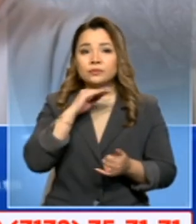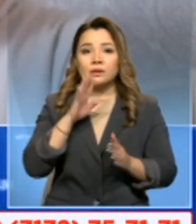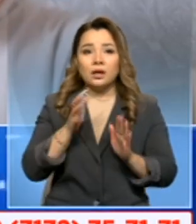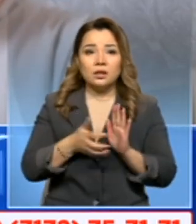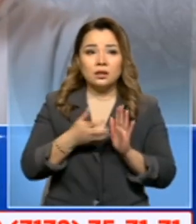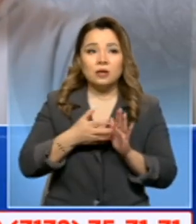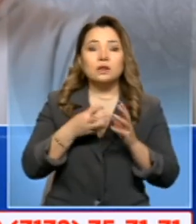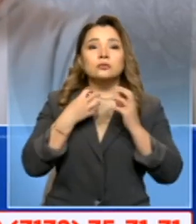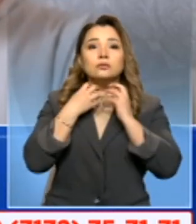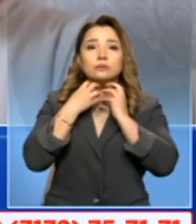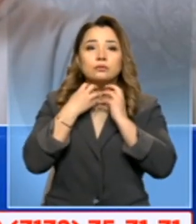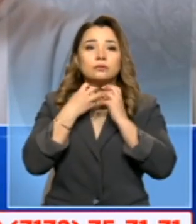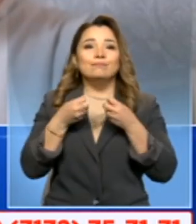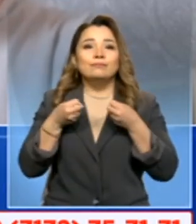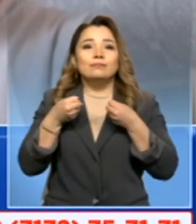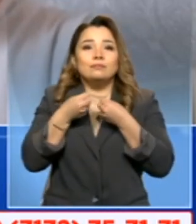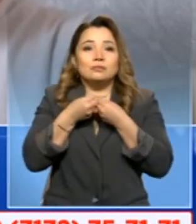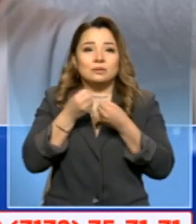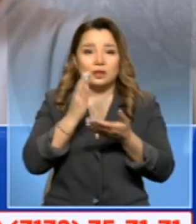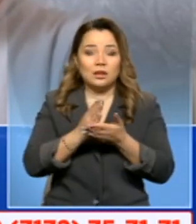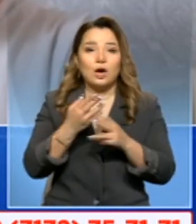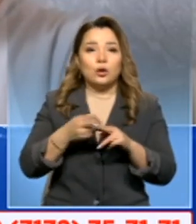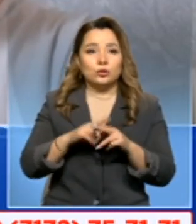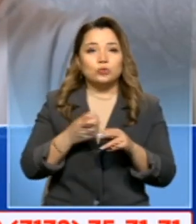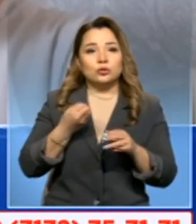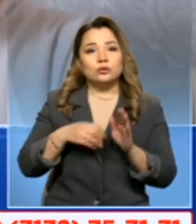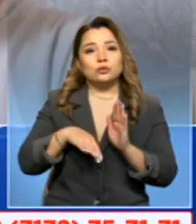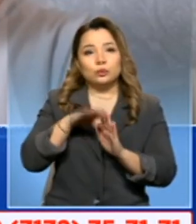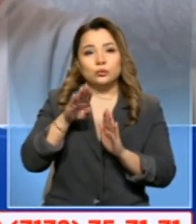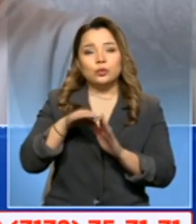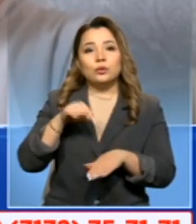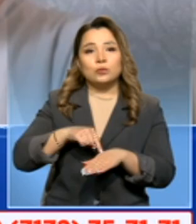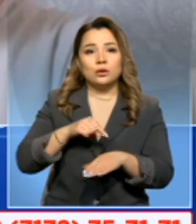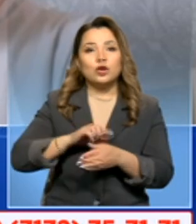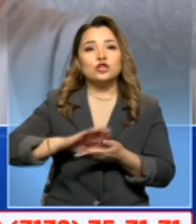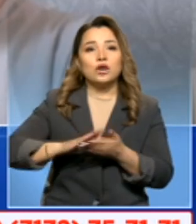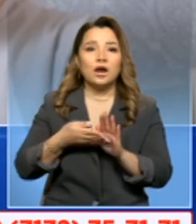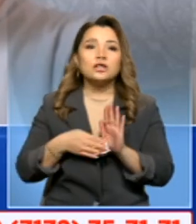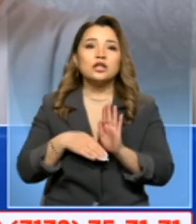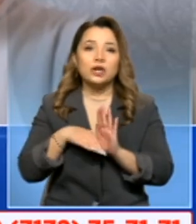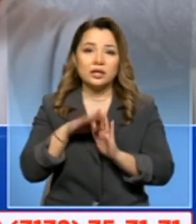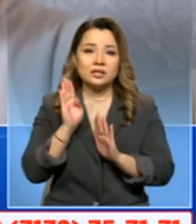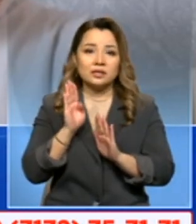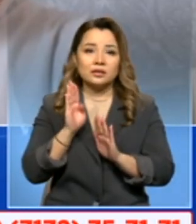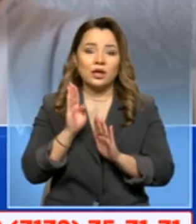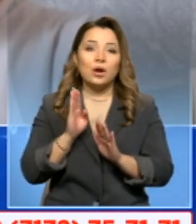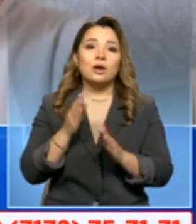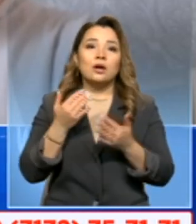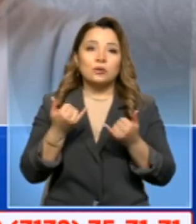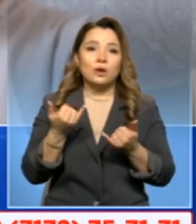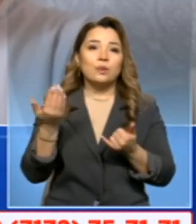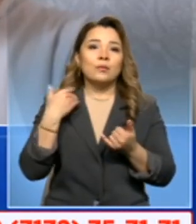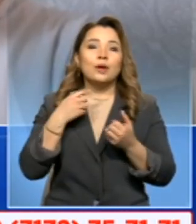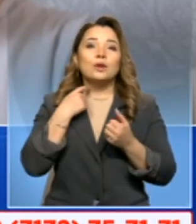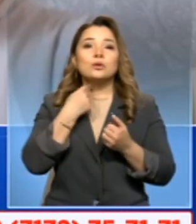Өйткені түйінің сынып тұрмын өзімді. Қазір жағдайыңыз жақсы? Иә, түйін болды